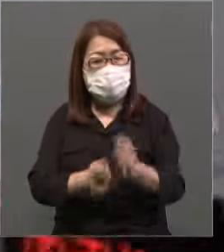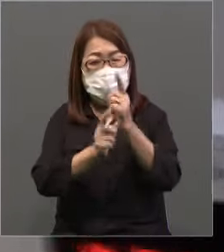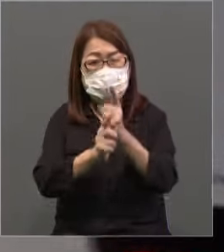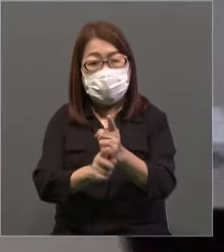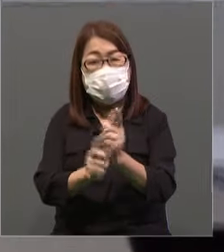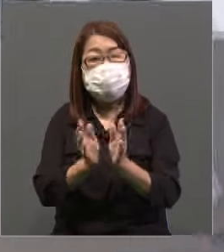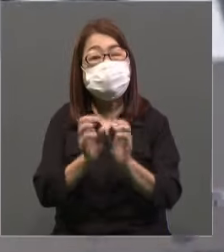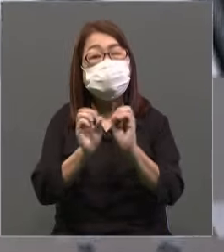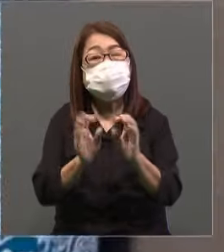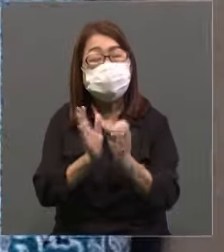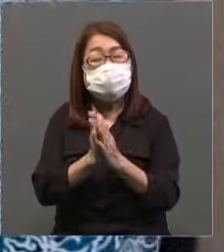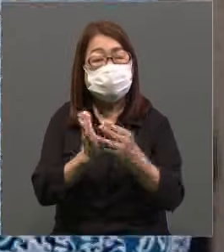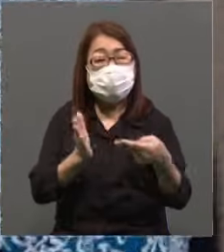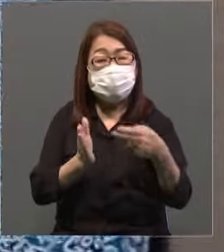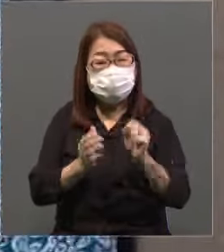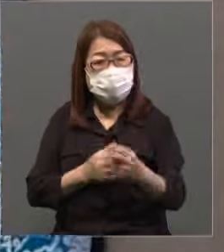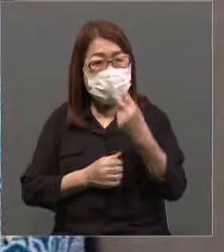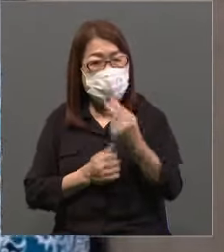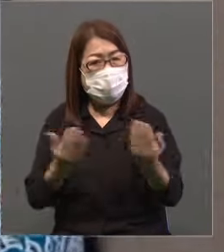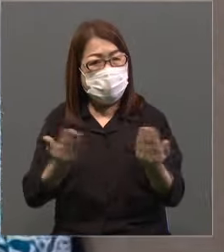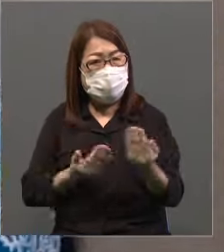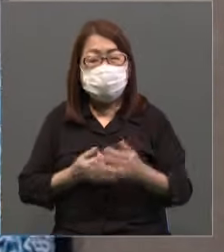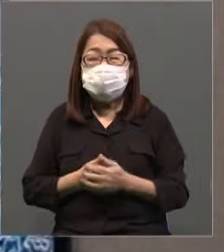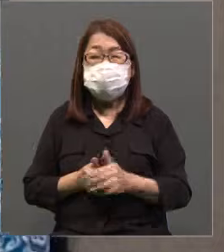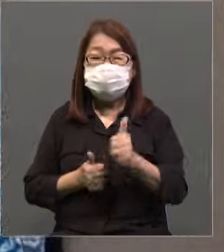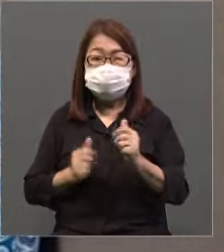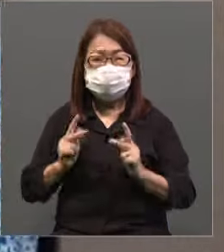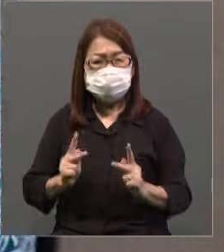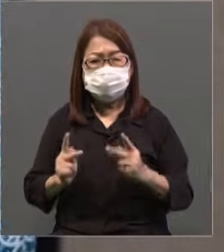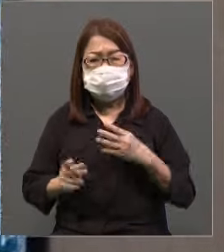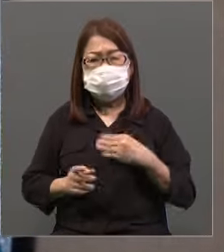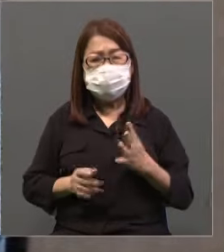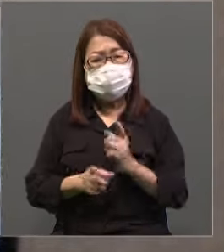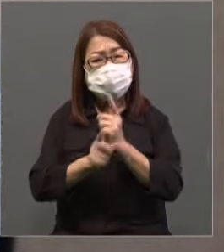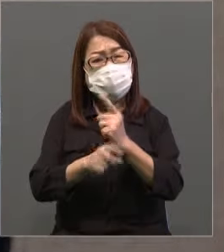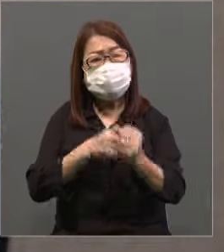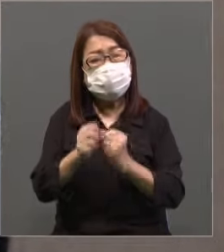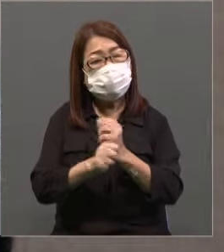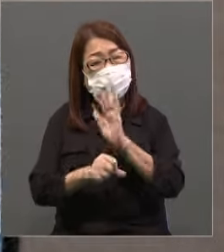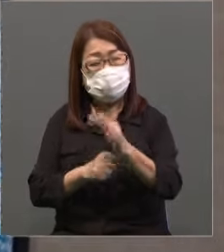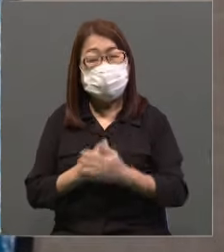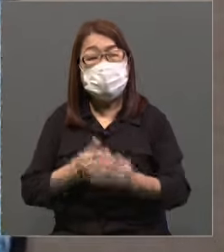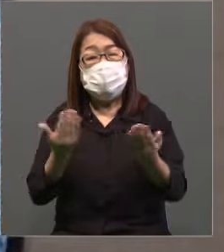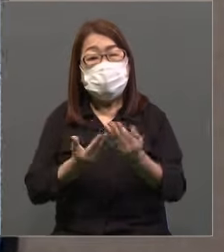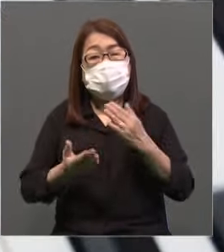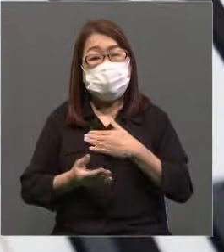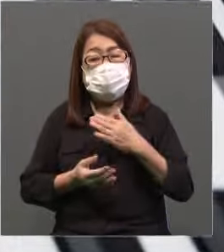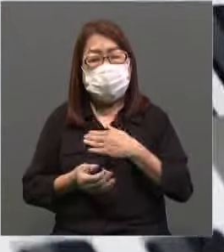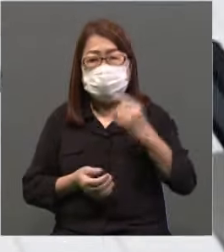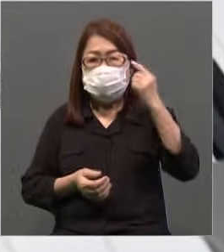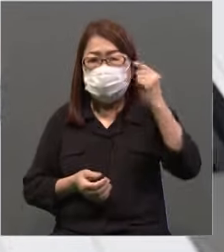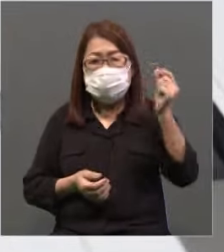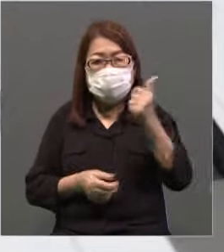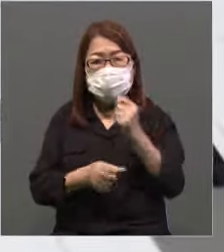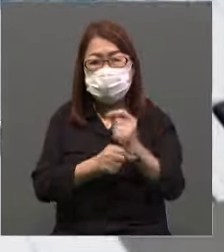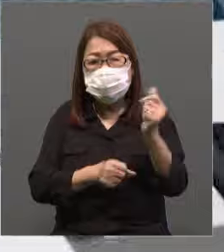ารู้สึกว่าการกล้าแสดงออกของเขาอ่ะมันอยู่ในเลเวลที่เหมาะสมอ่ะพริมเนี่ยจะเป็นเด็กที่ค่อนข้างคิดเร็วทำเร็วอะ